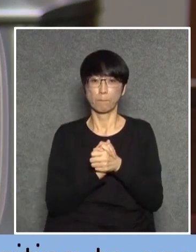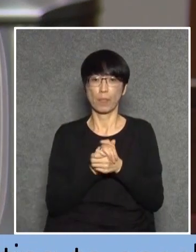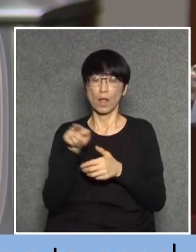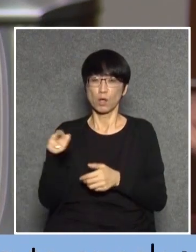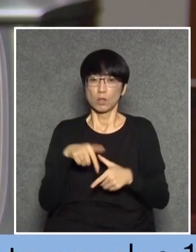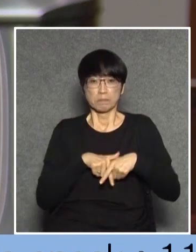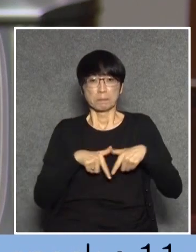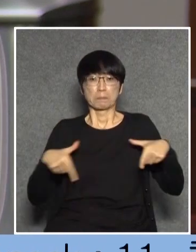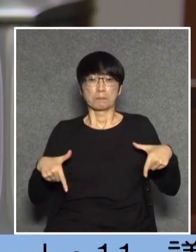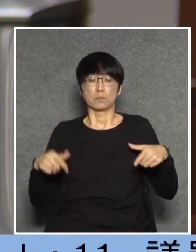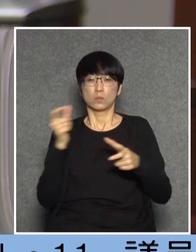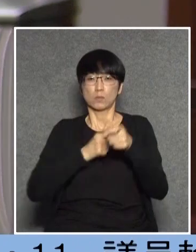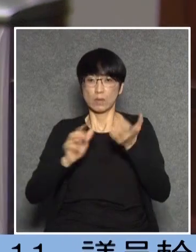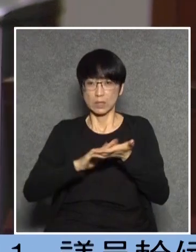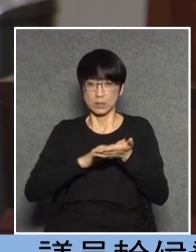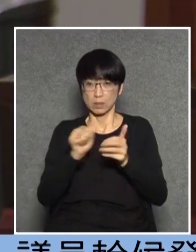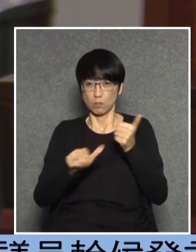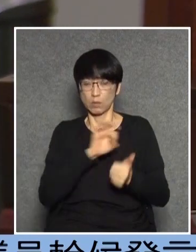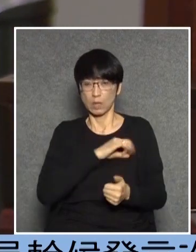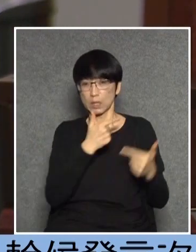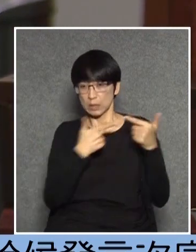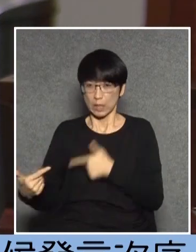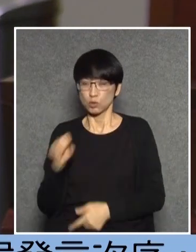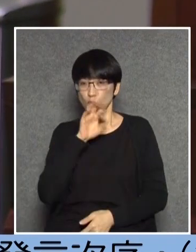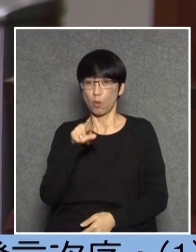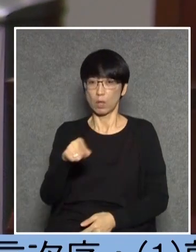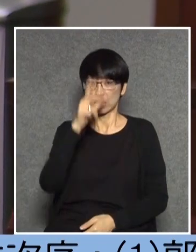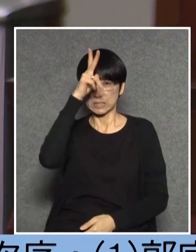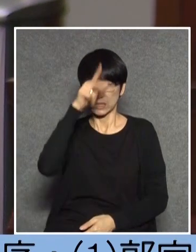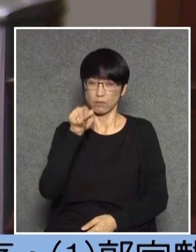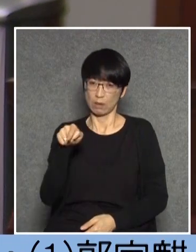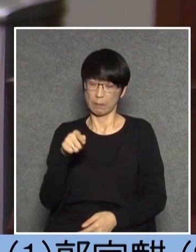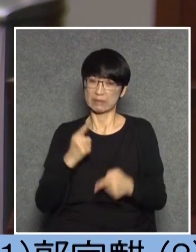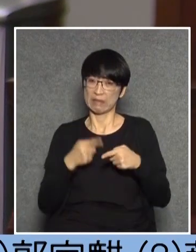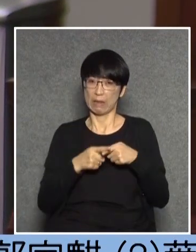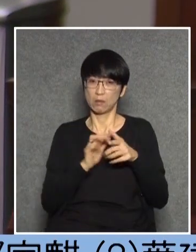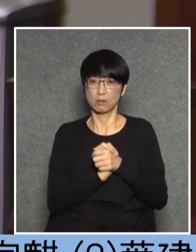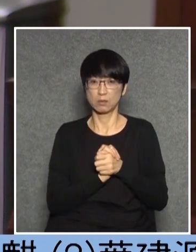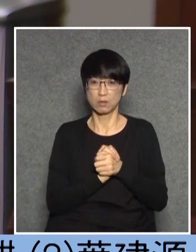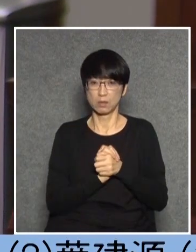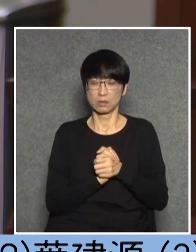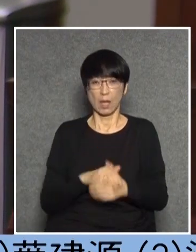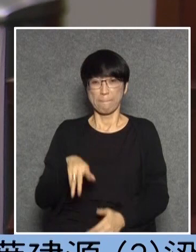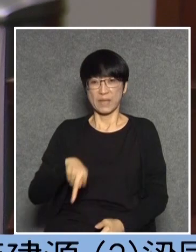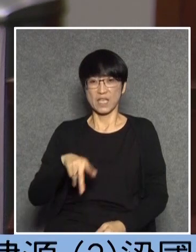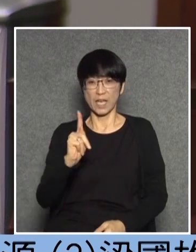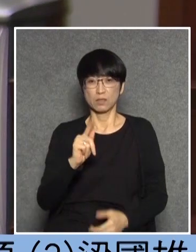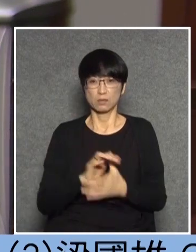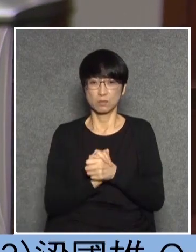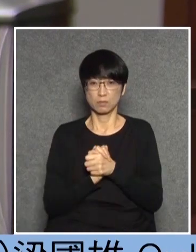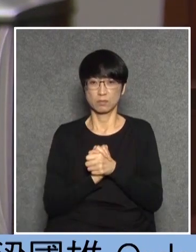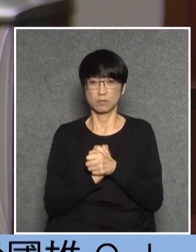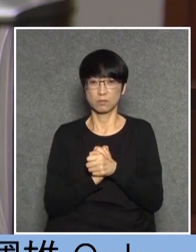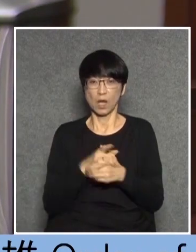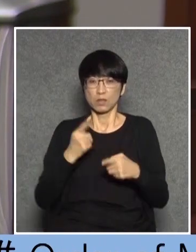膽去到經濟事務委員會繼續講呢啲嘢，你話呢個政府係咪真係真係 PK 到不得了，係嘛？